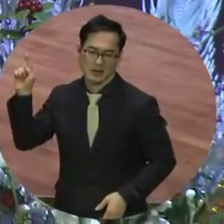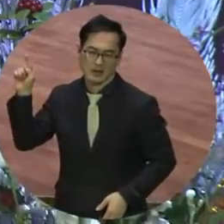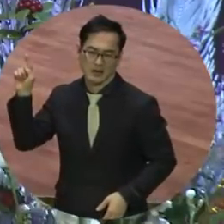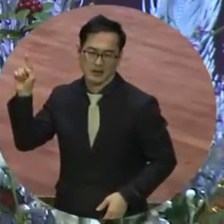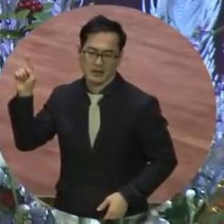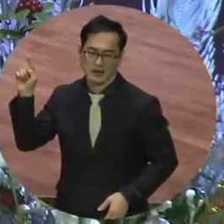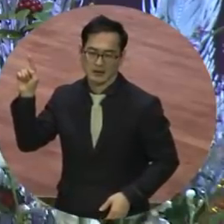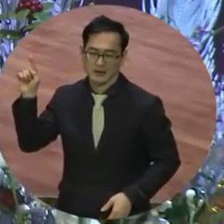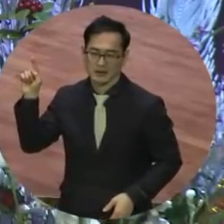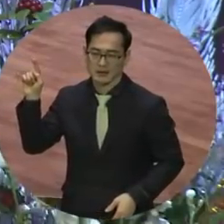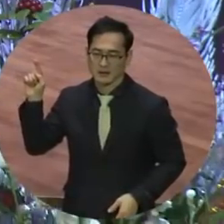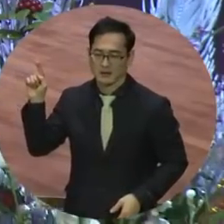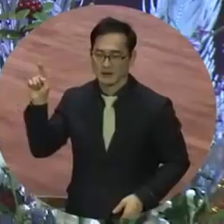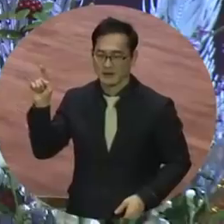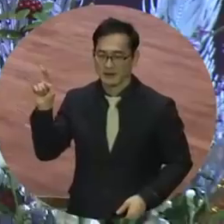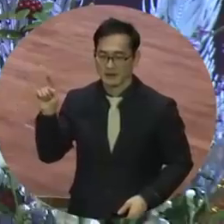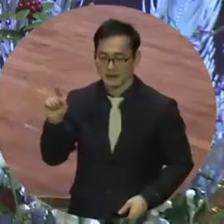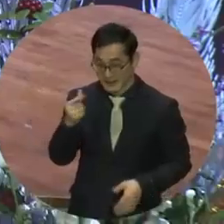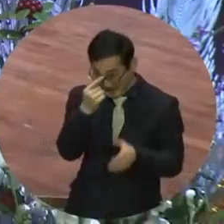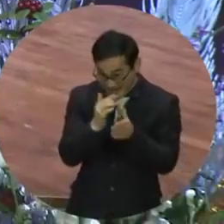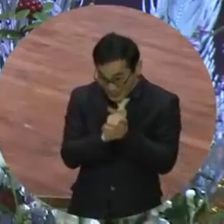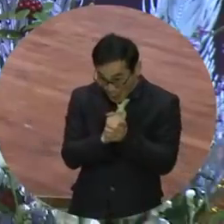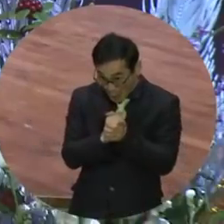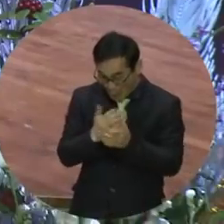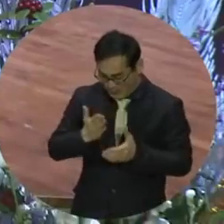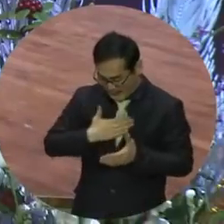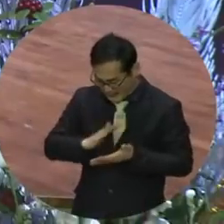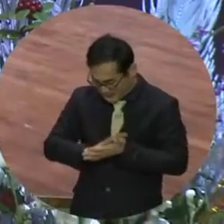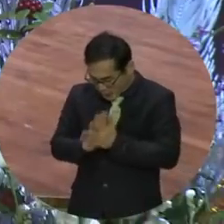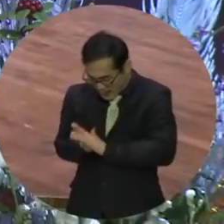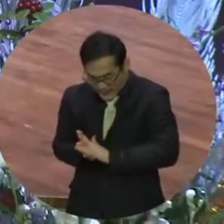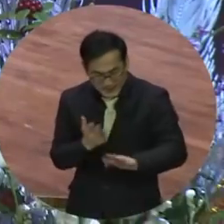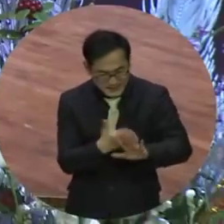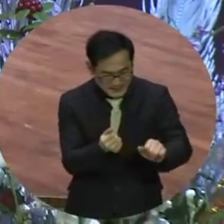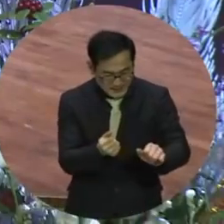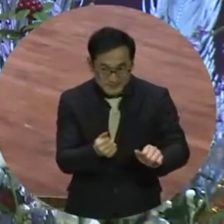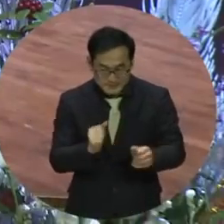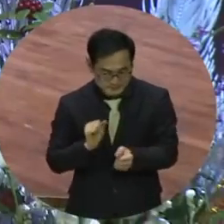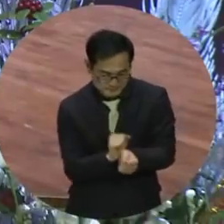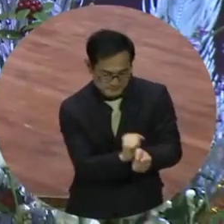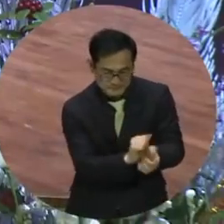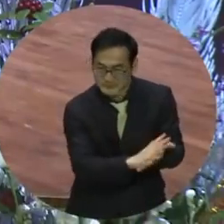변화시키고 다른 사람을 변화시키고 현장을 변화시킵니다.